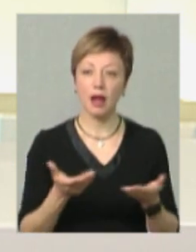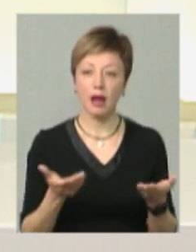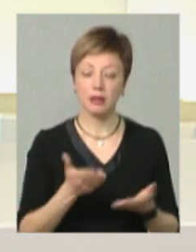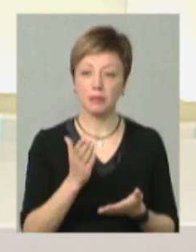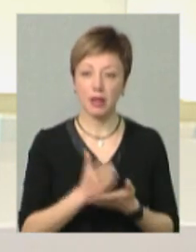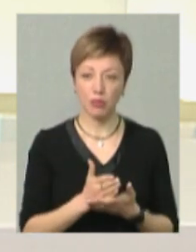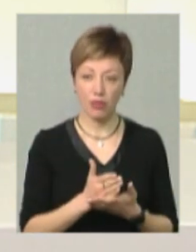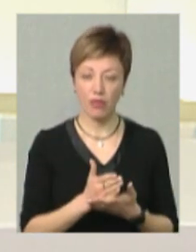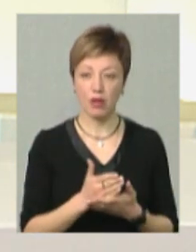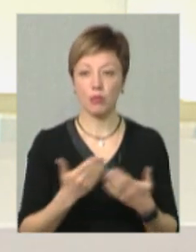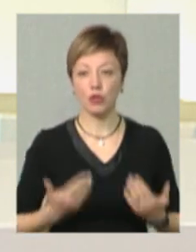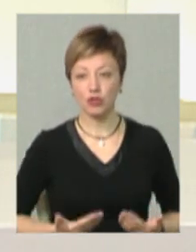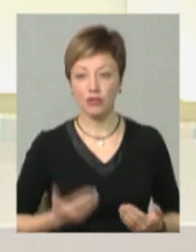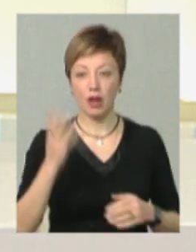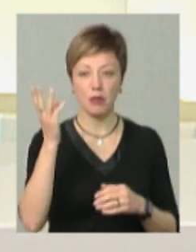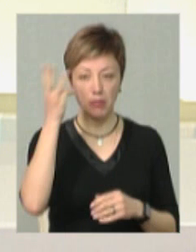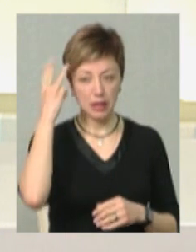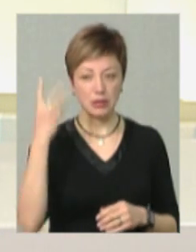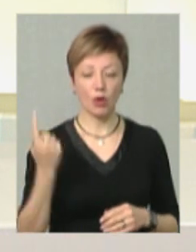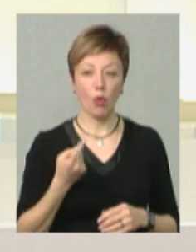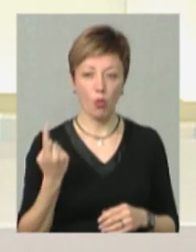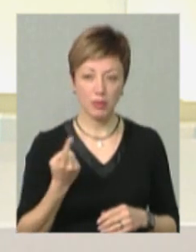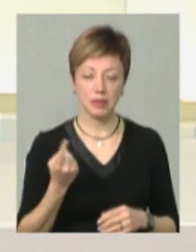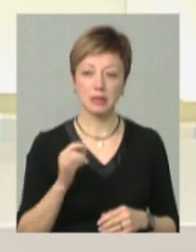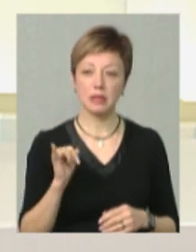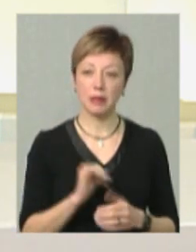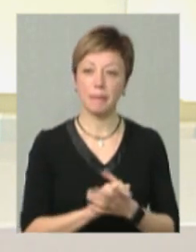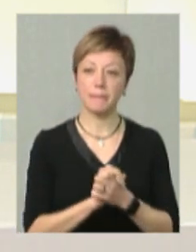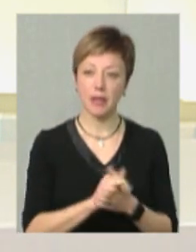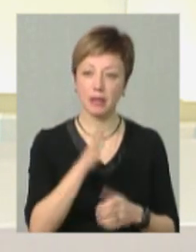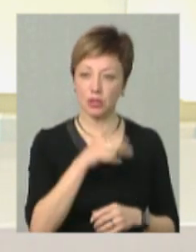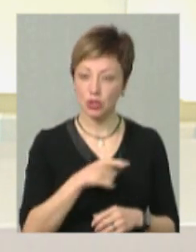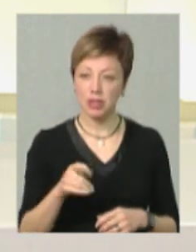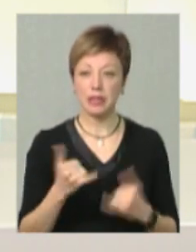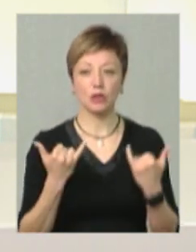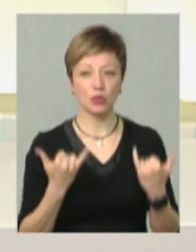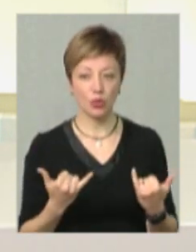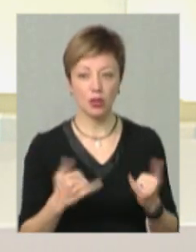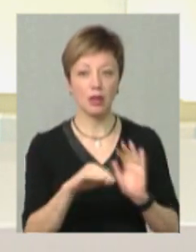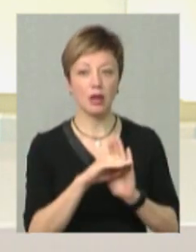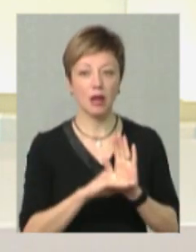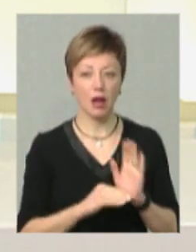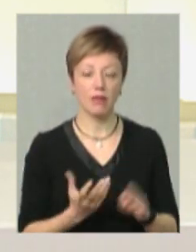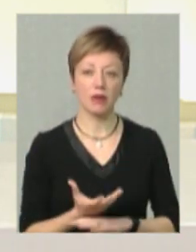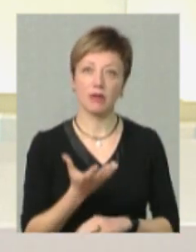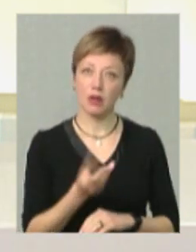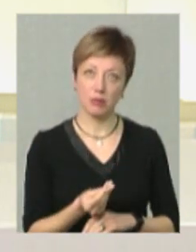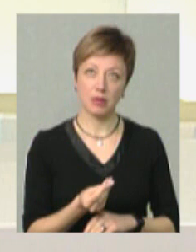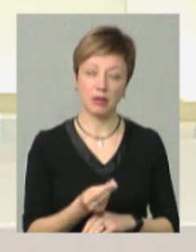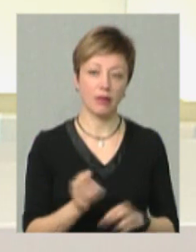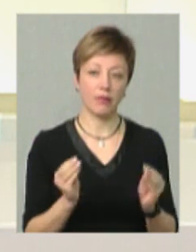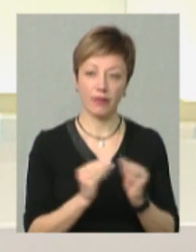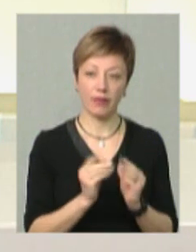знаходилися, перебували, проживали в Хмельницькій області і в мирний час, і на сьогодні графік виплати